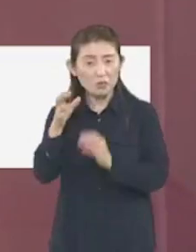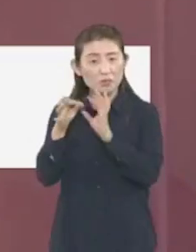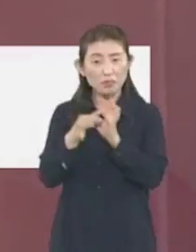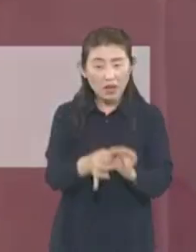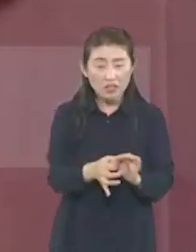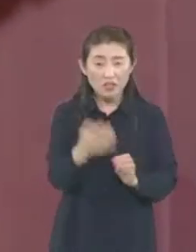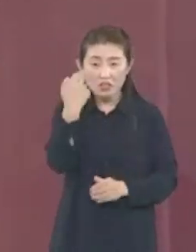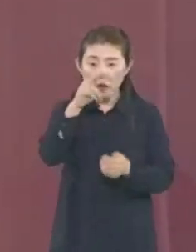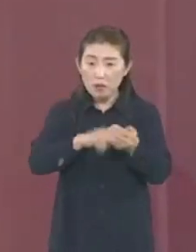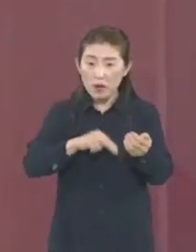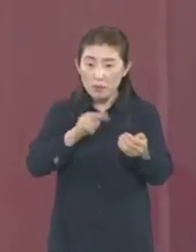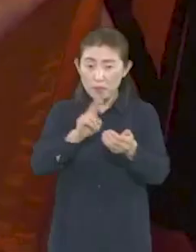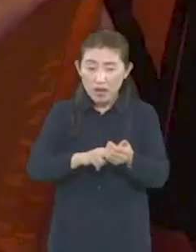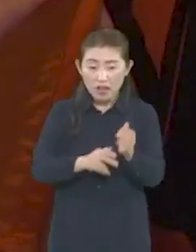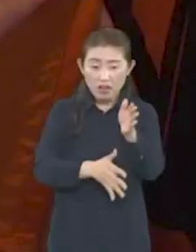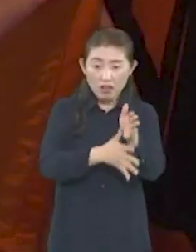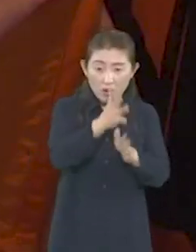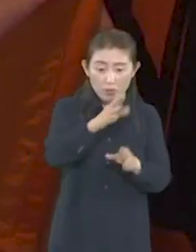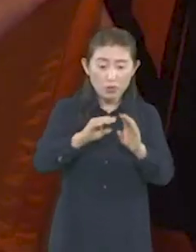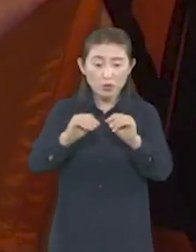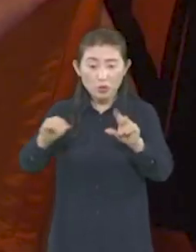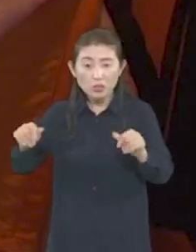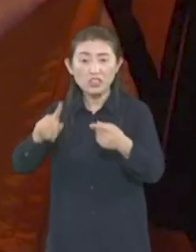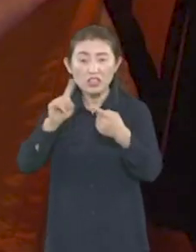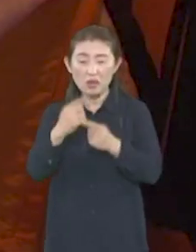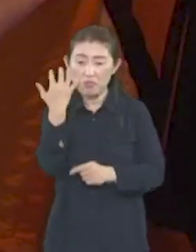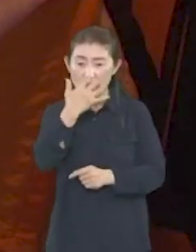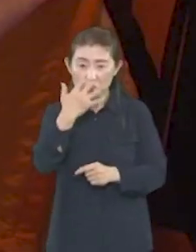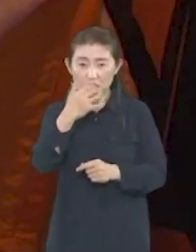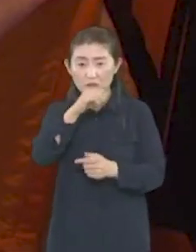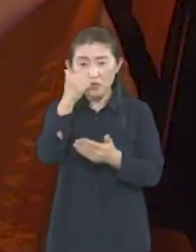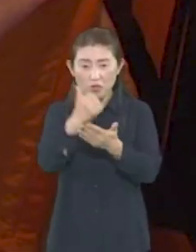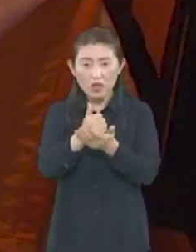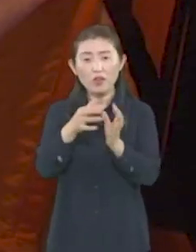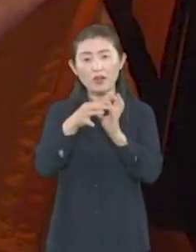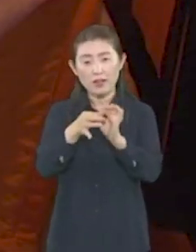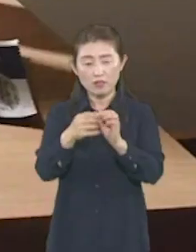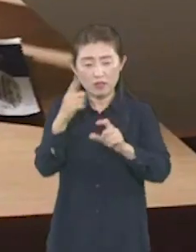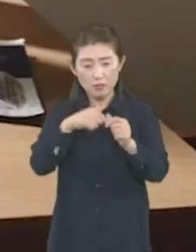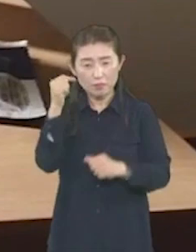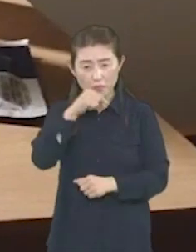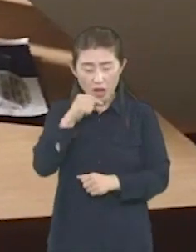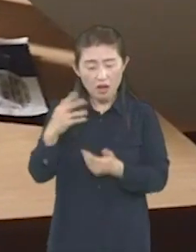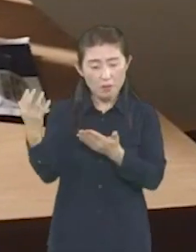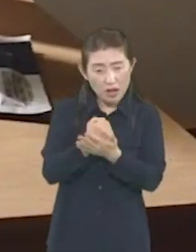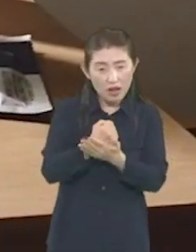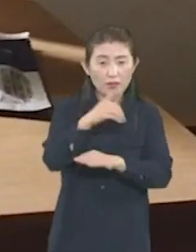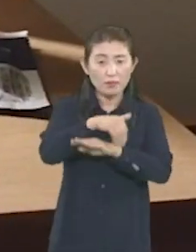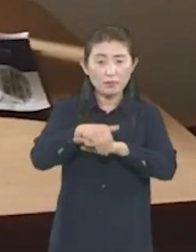성매매 제공된 건물과 2g 범죄 수익 몰수를 강화할 예정입니다